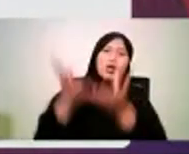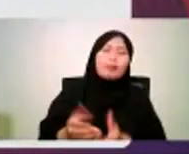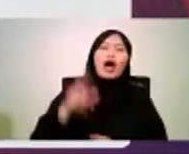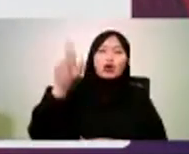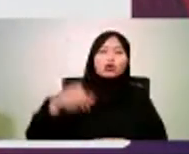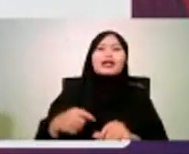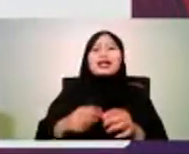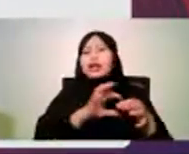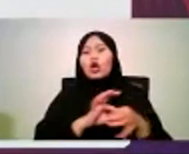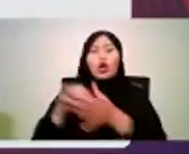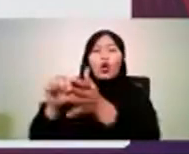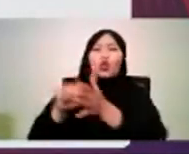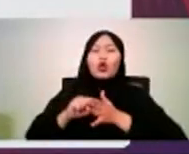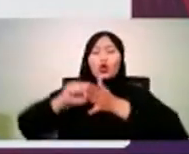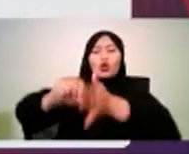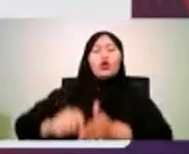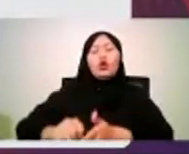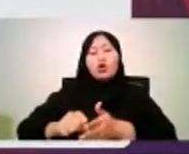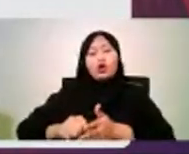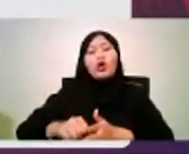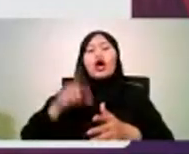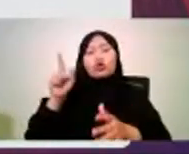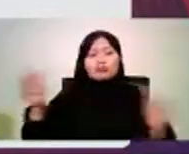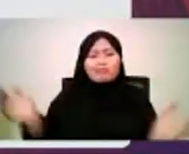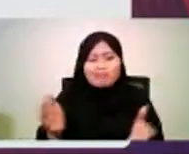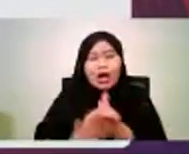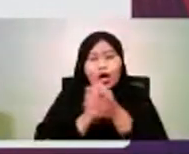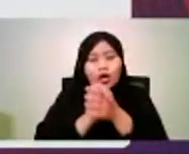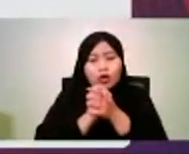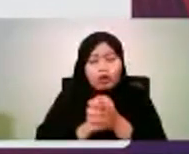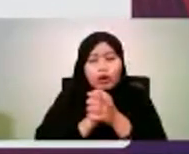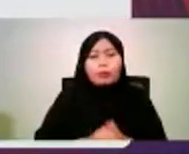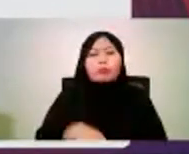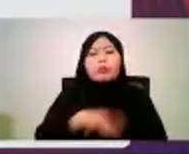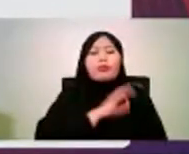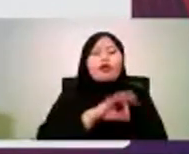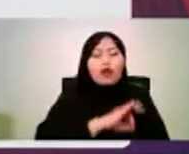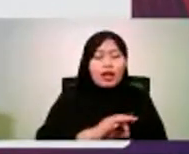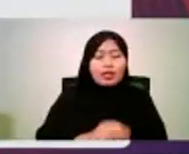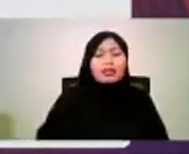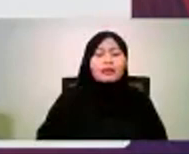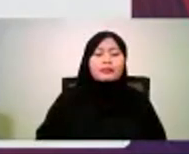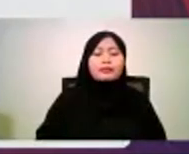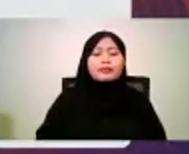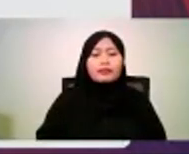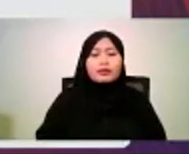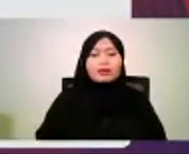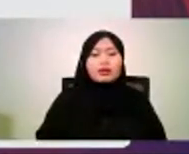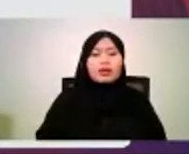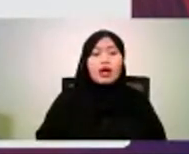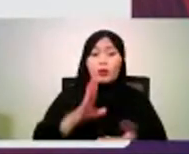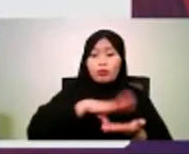bergotong-royong dan itu guyub rukun dan migunani lah itu seperti itu oleh karena itu di